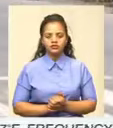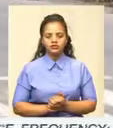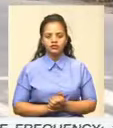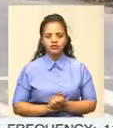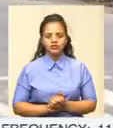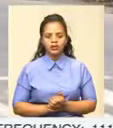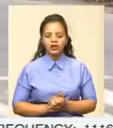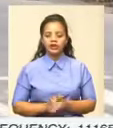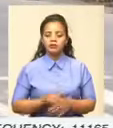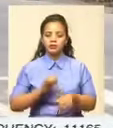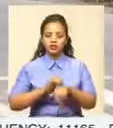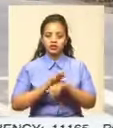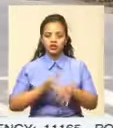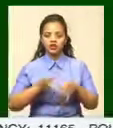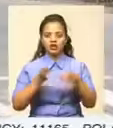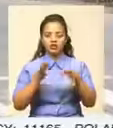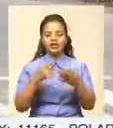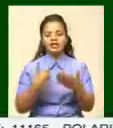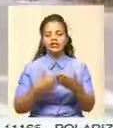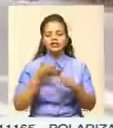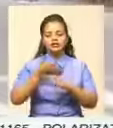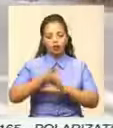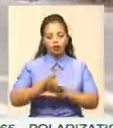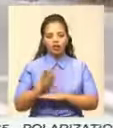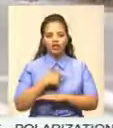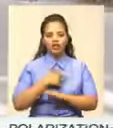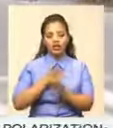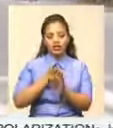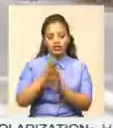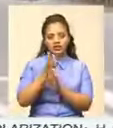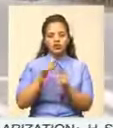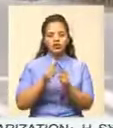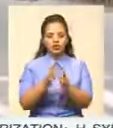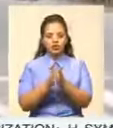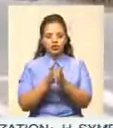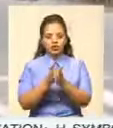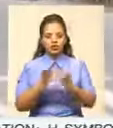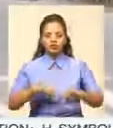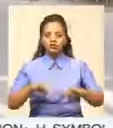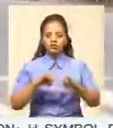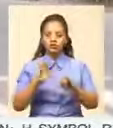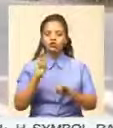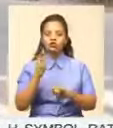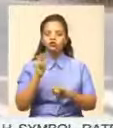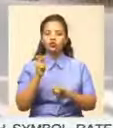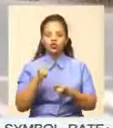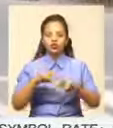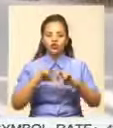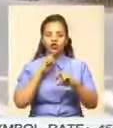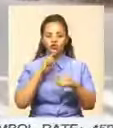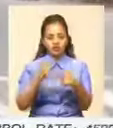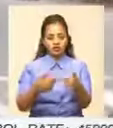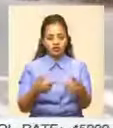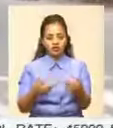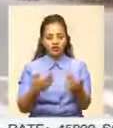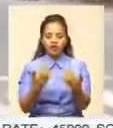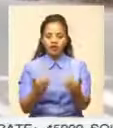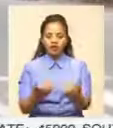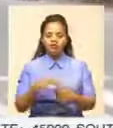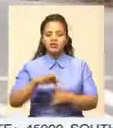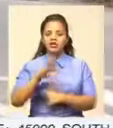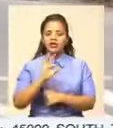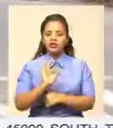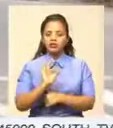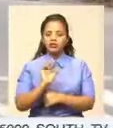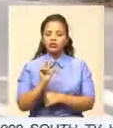ቸውን አስተላልፈዋል እንግዲህ ከዚህ በኋላ እኛ ቀጥታ ወደ ጉራጌ ዞን ሶዶ ወረዳ ነው ያቀና ነው አሁን